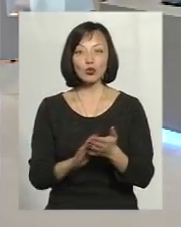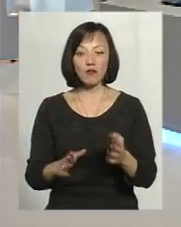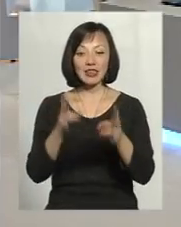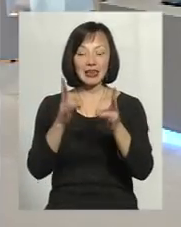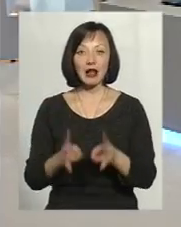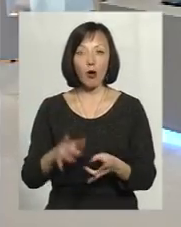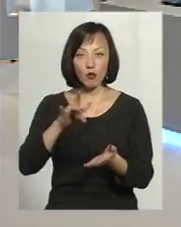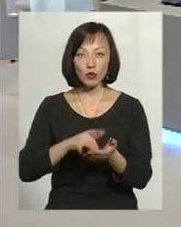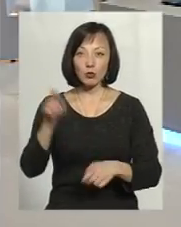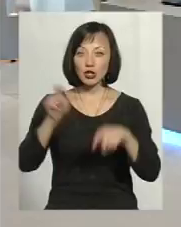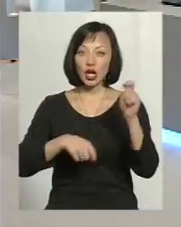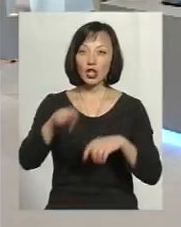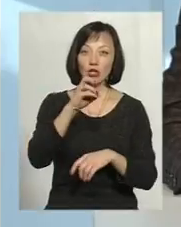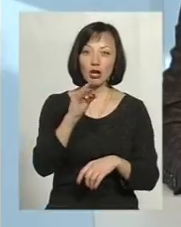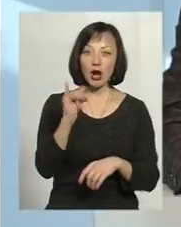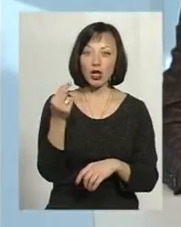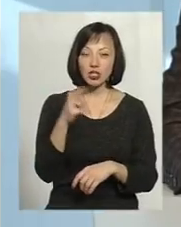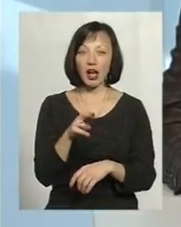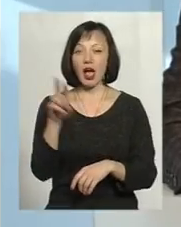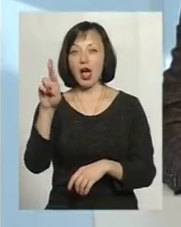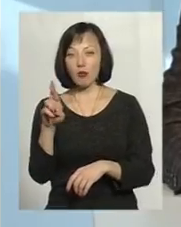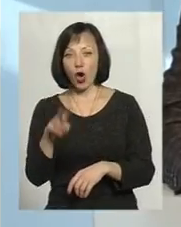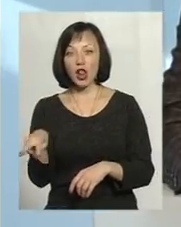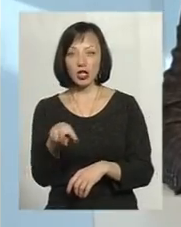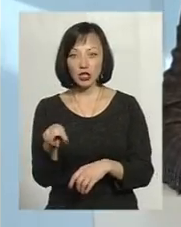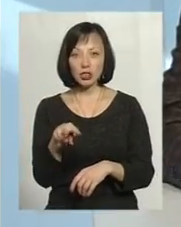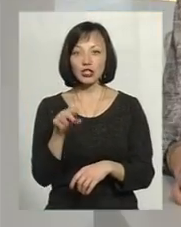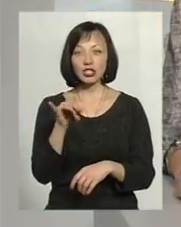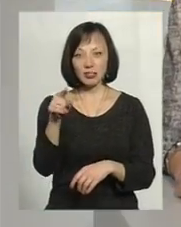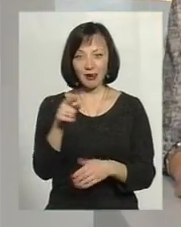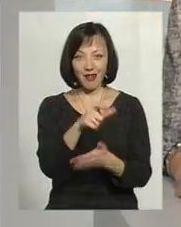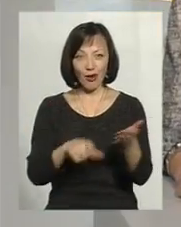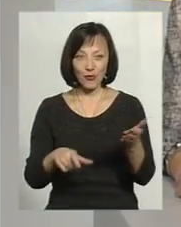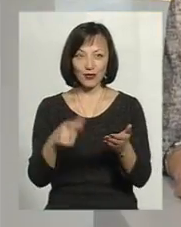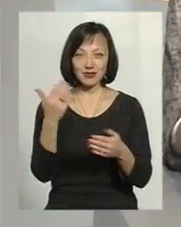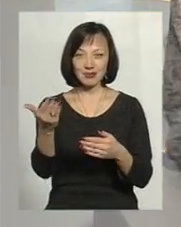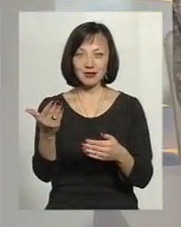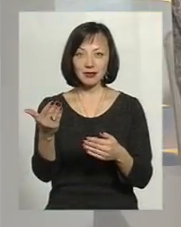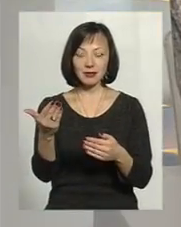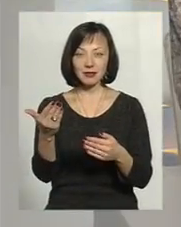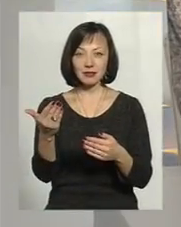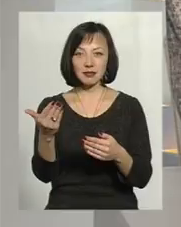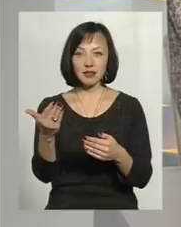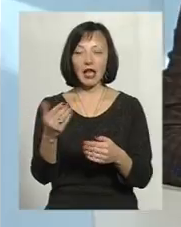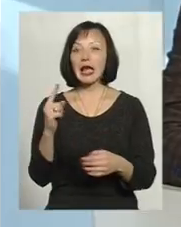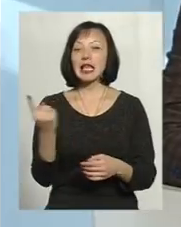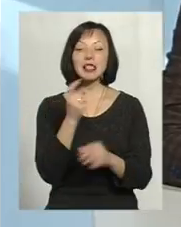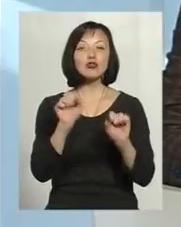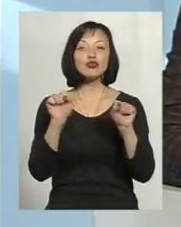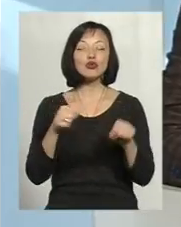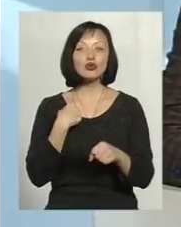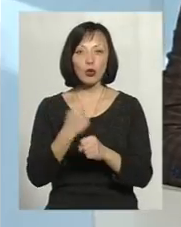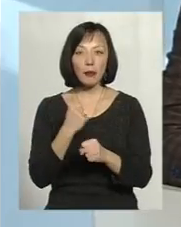в який приїжджають з Дражні, з Ярмолини, з Литичева. Безкоштовні. Чи виставляєте МРТ рахунки Дражні, Литичева? Ну, єдине, що ми зробили,